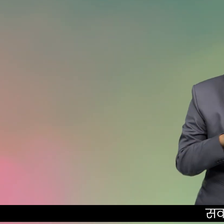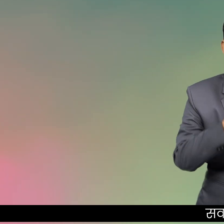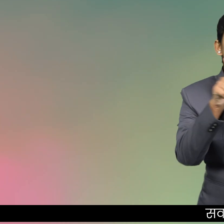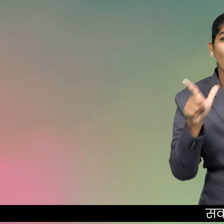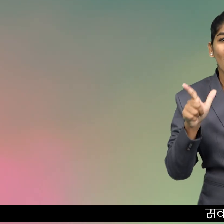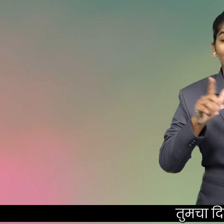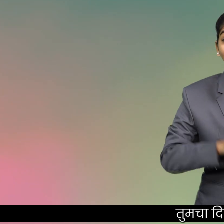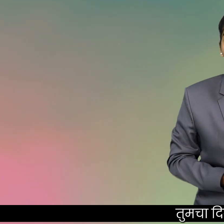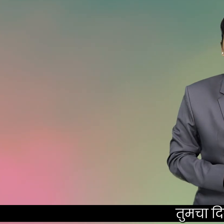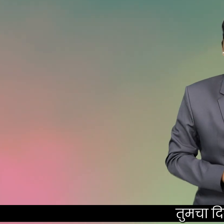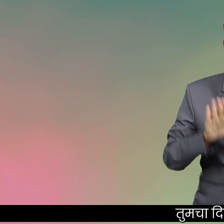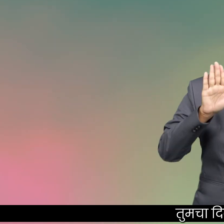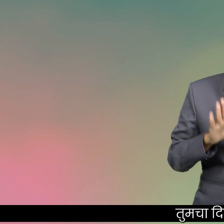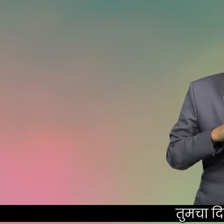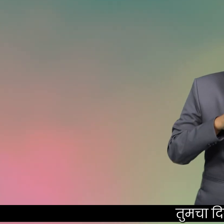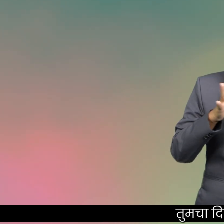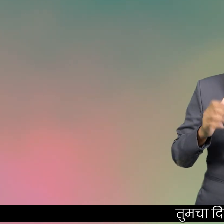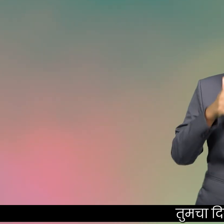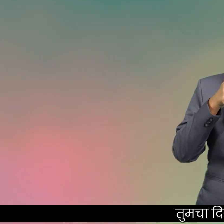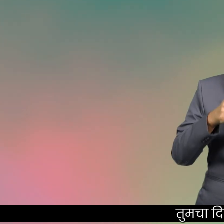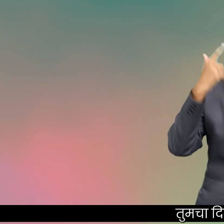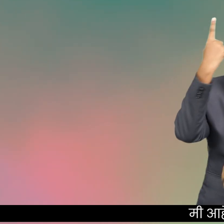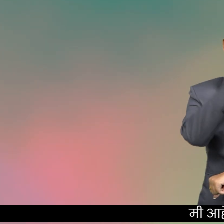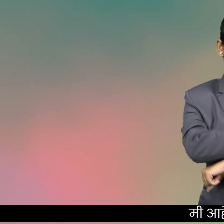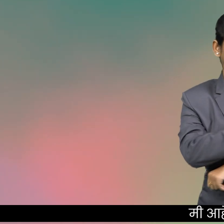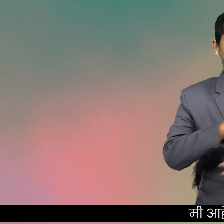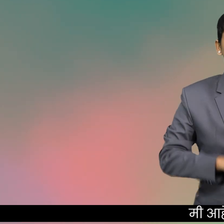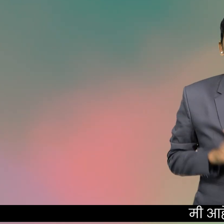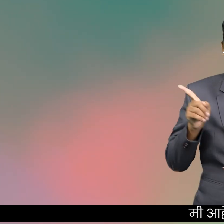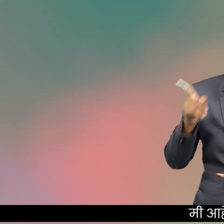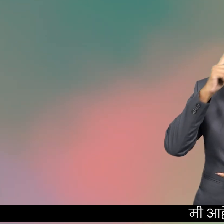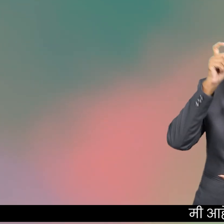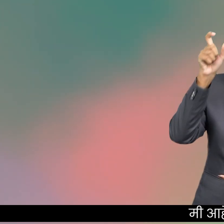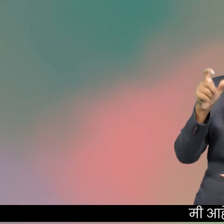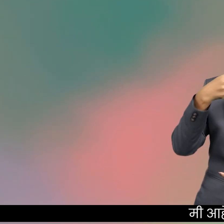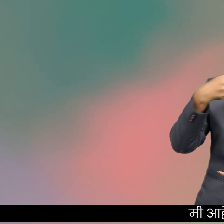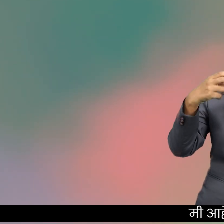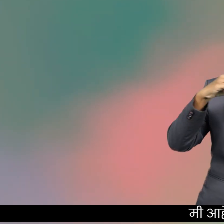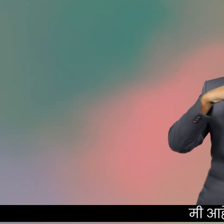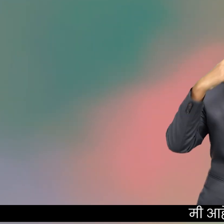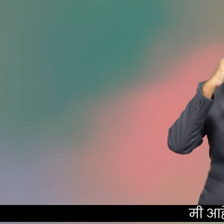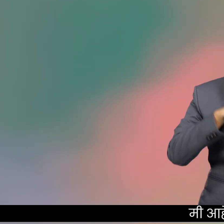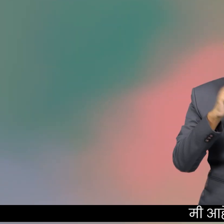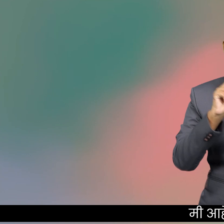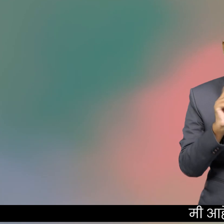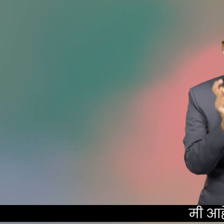सर्वांना नमस्कार. तुमचा दिवस खूप छान जावो. मी आहे स्मिता देशमुख.